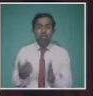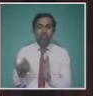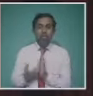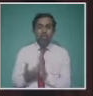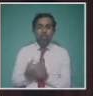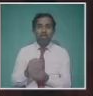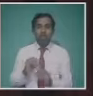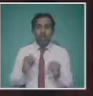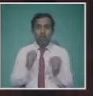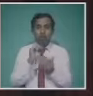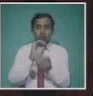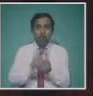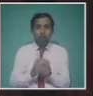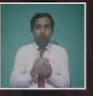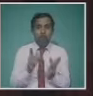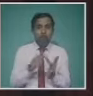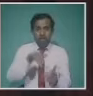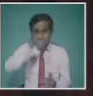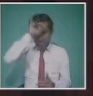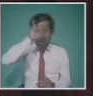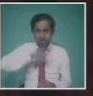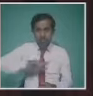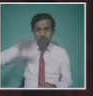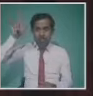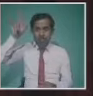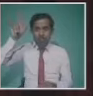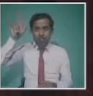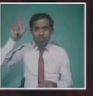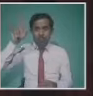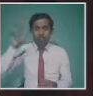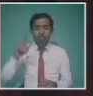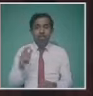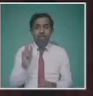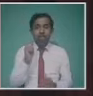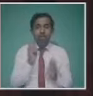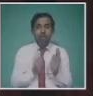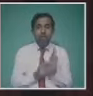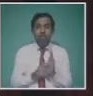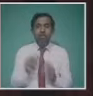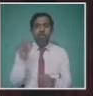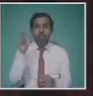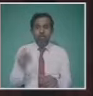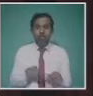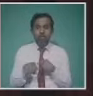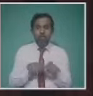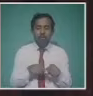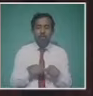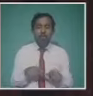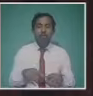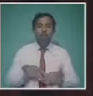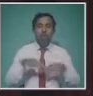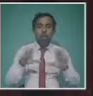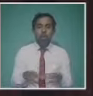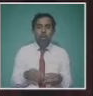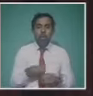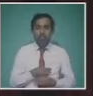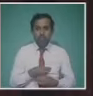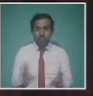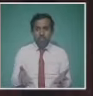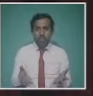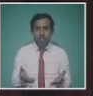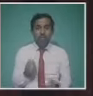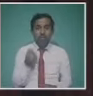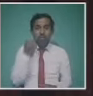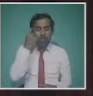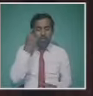බේරිලා අද දැන් ඊජිප්තුවට ගිහිල්ලා ඉන්නවා ඒ ප්‍රේමණීය චරිතය වෙච්ච රෝස් ඒක නිසා මේ සමස්ත විනාශය හිතාමතා